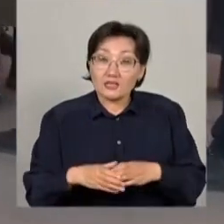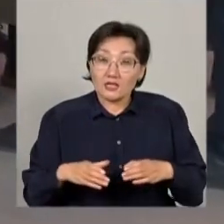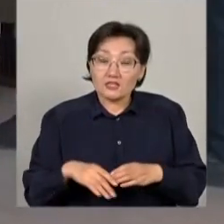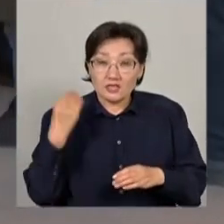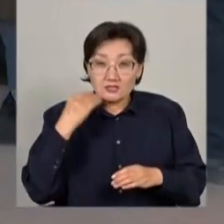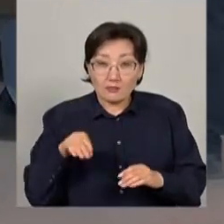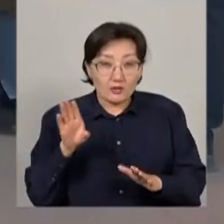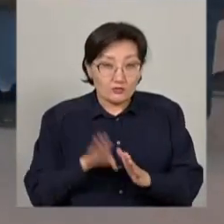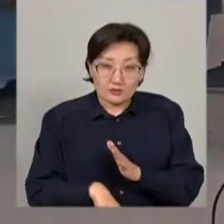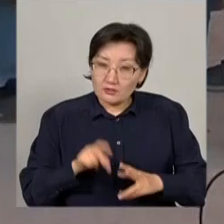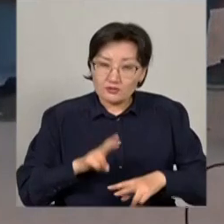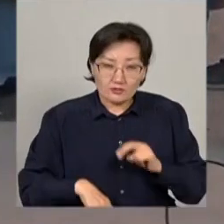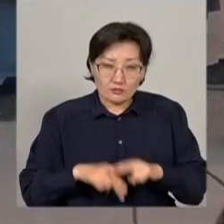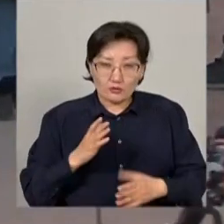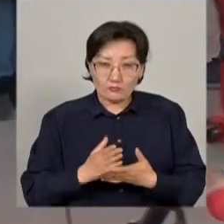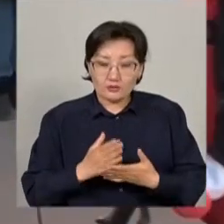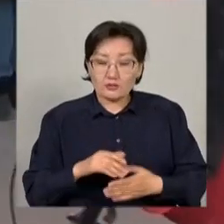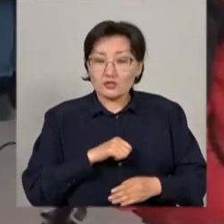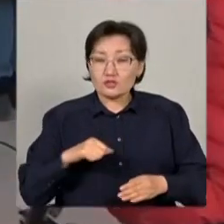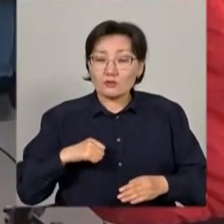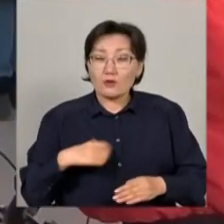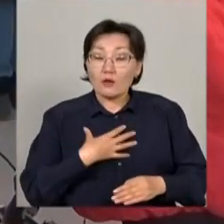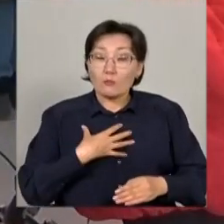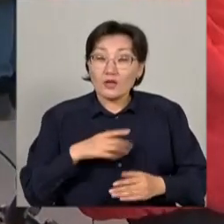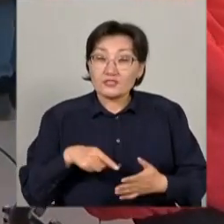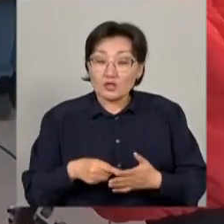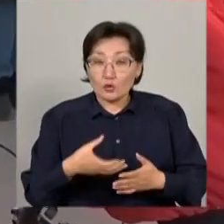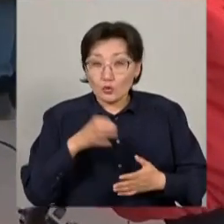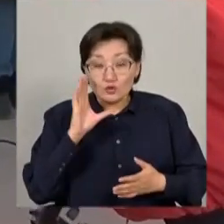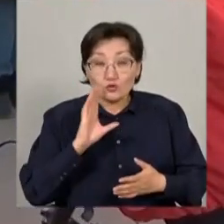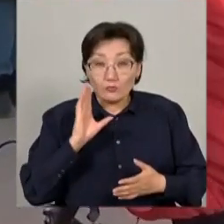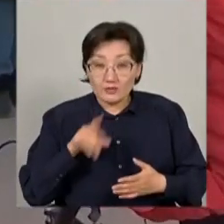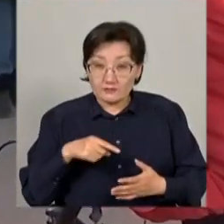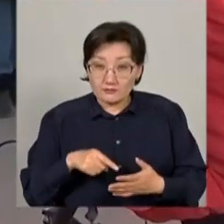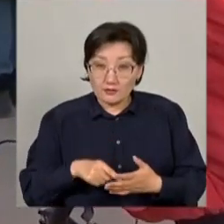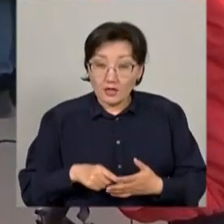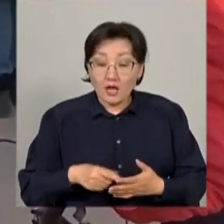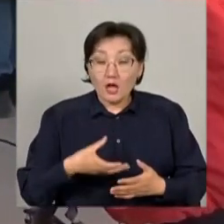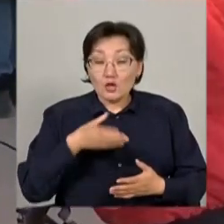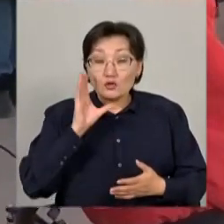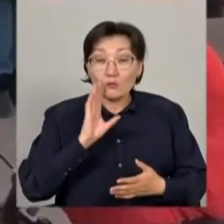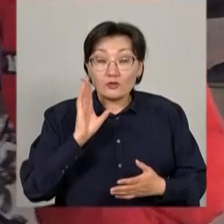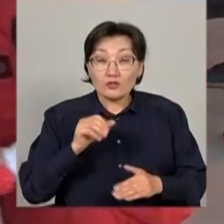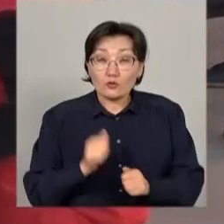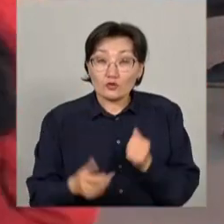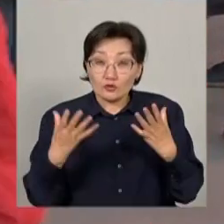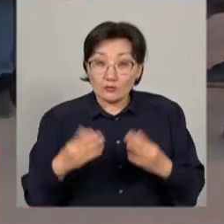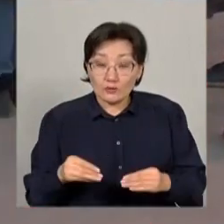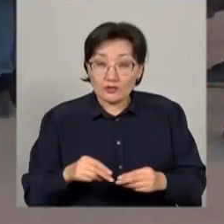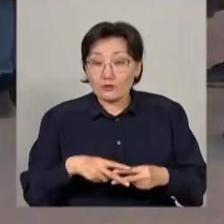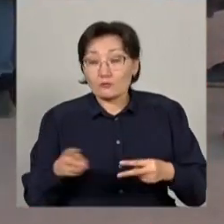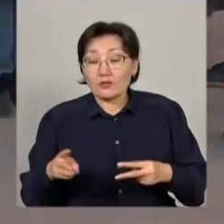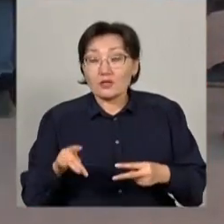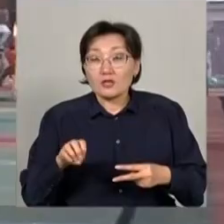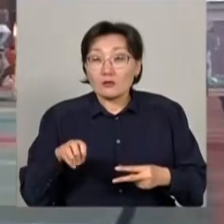нашар салынған. Содан кейін бізде ең қазір өзекті мәселе су мәселесі болып тұр. Су енді бізде Құдайдың құтты күні өшеді. Қазір Рамазан